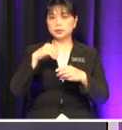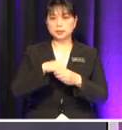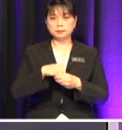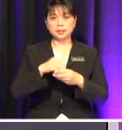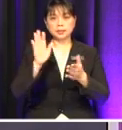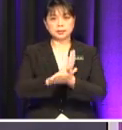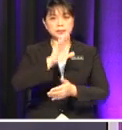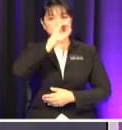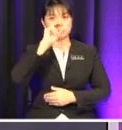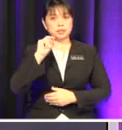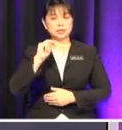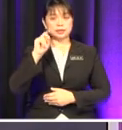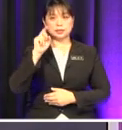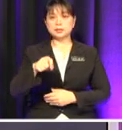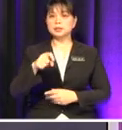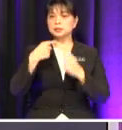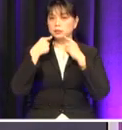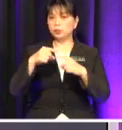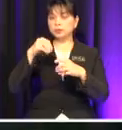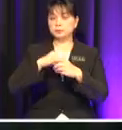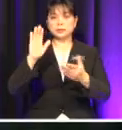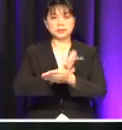jawab dalam kertas kerjanya disediakan